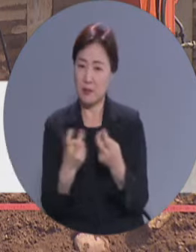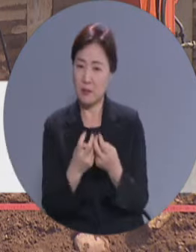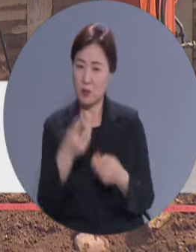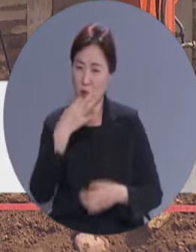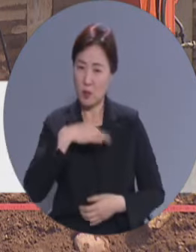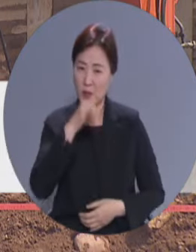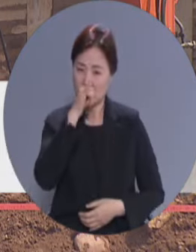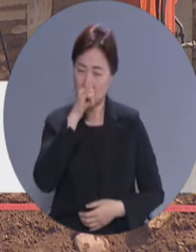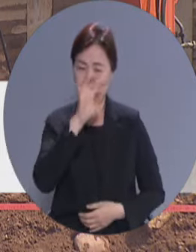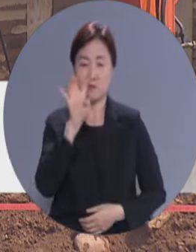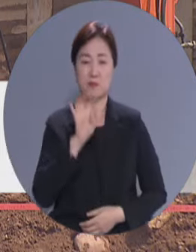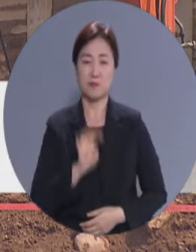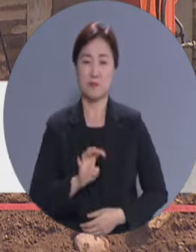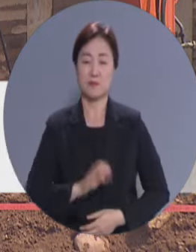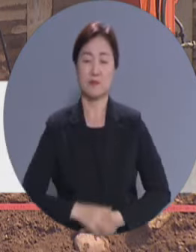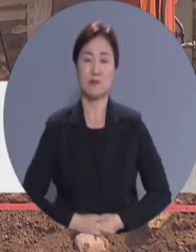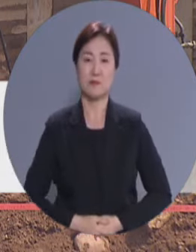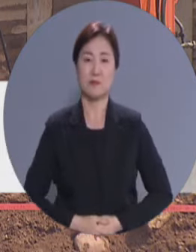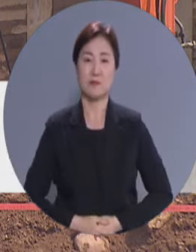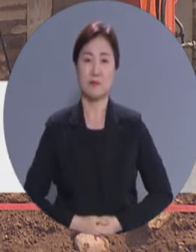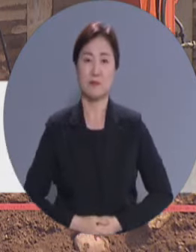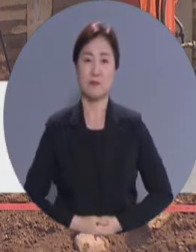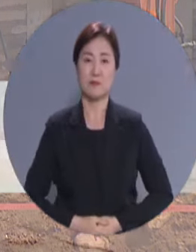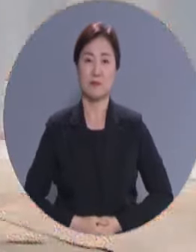제기됩니다 보도의 김단비